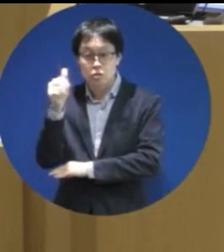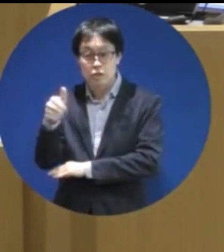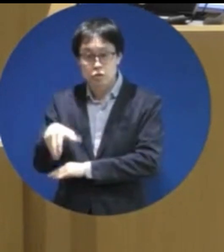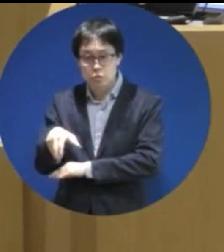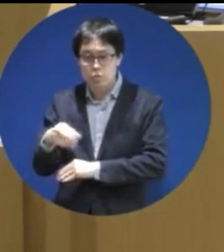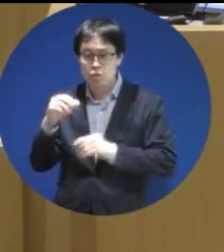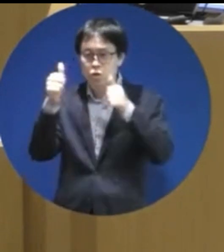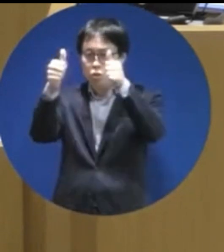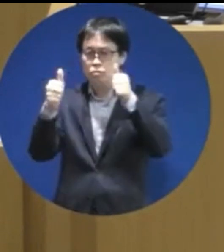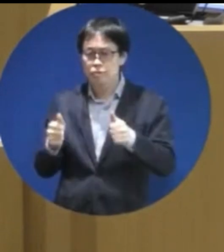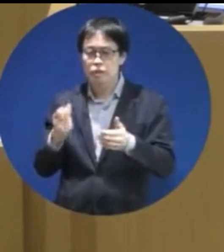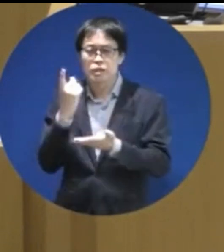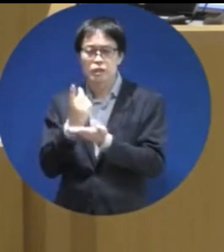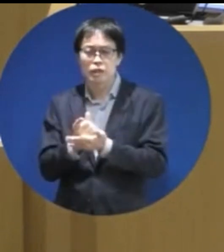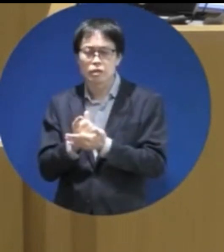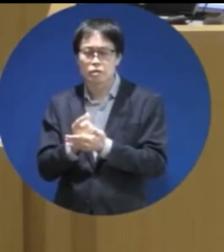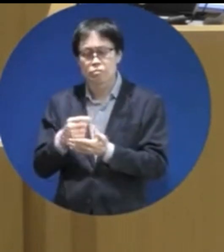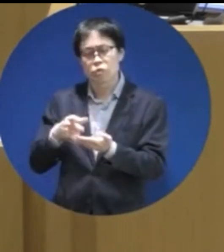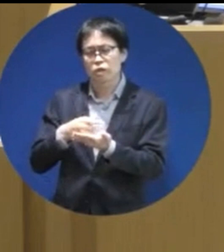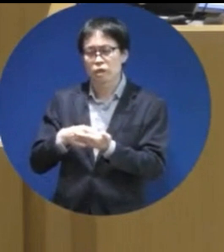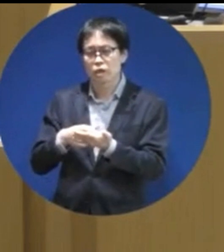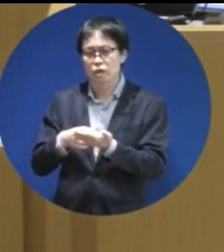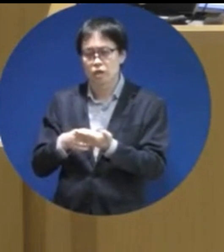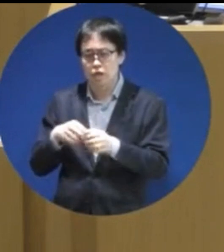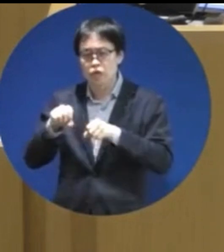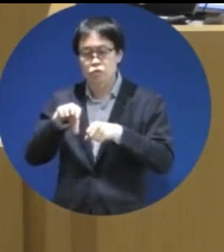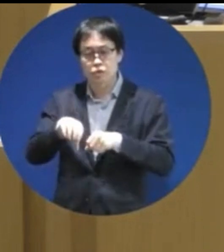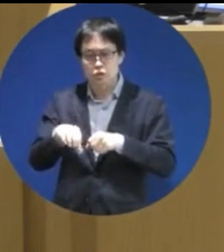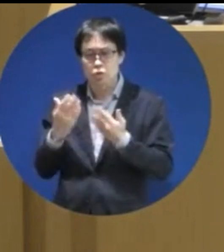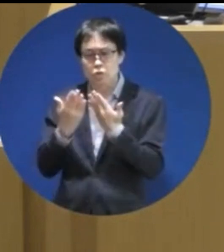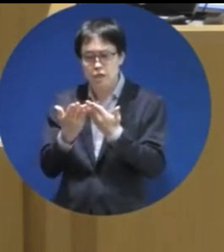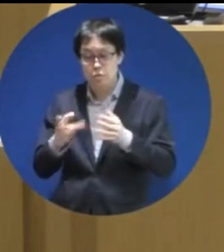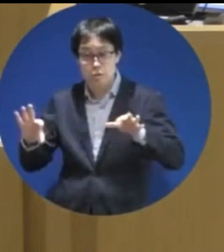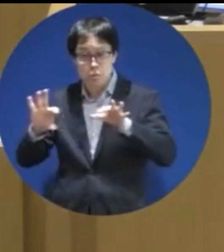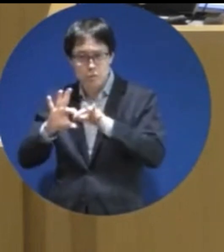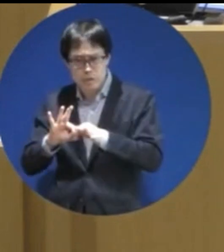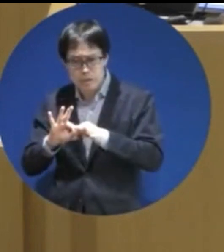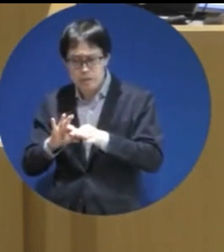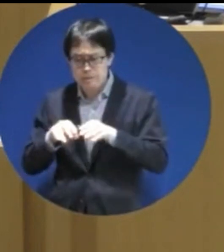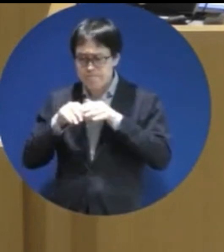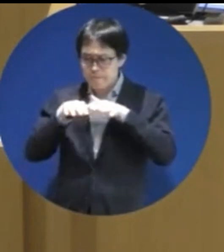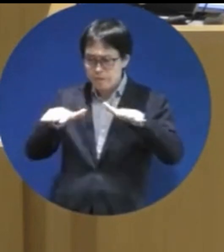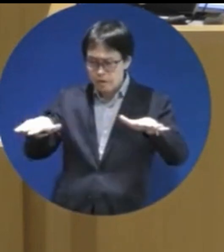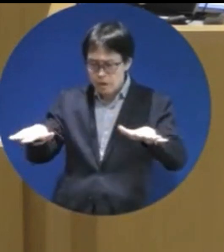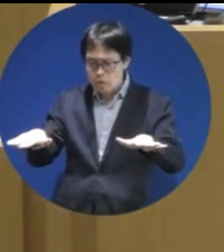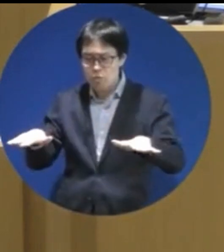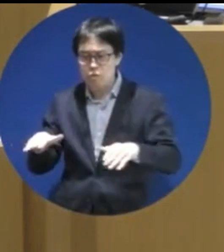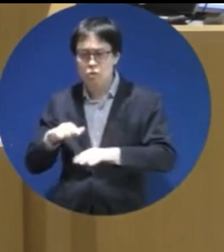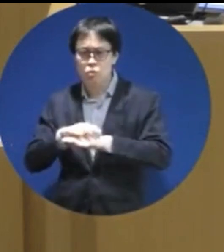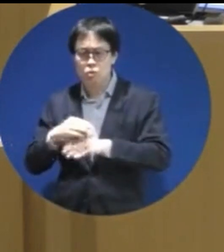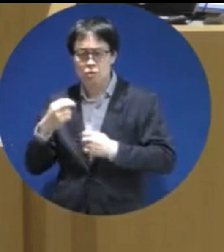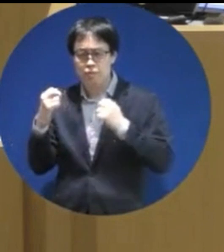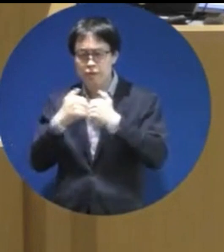心とした周知では不十分だと考えます。駐輪場や学校などとも連携したより幅広い啓発を検討いただきたいと思い